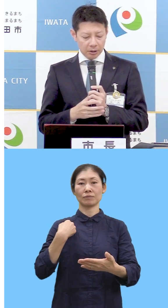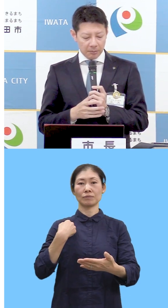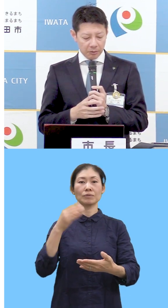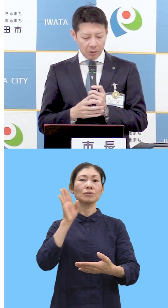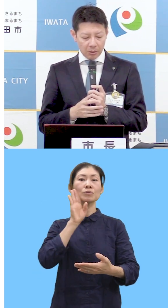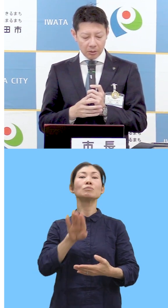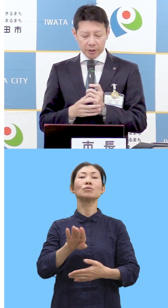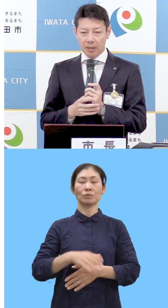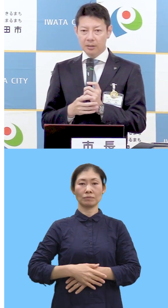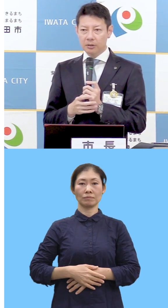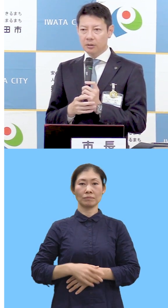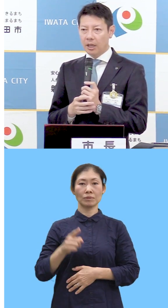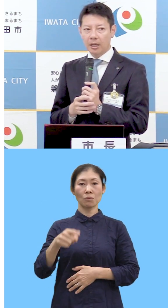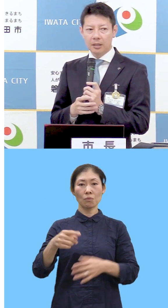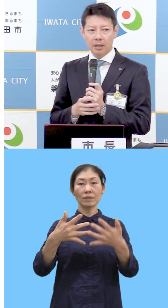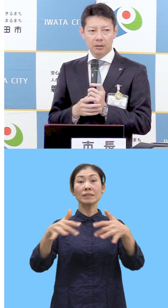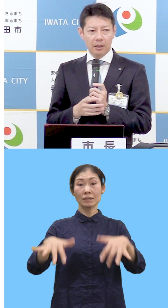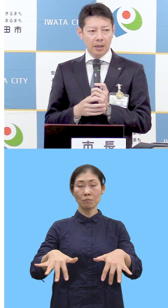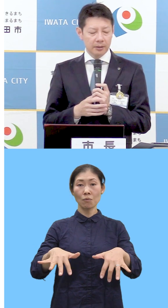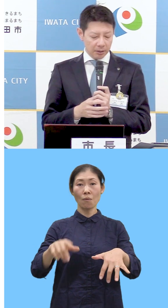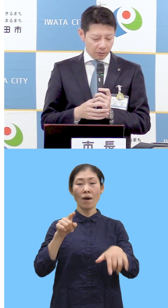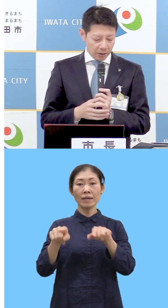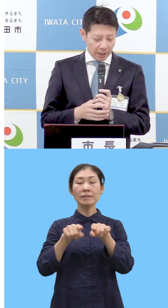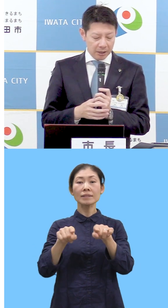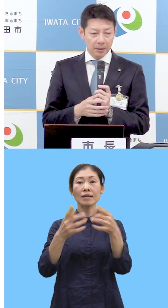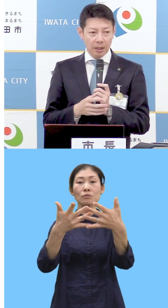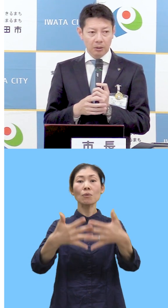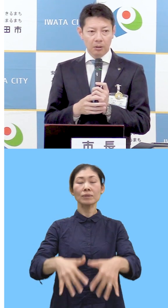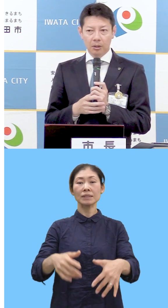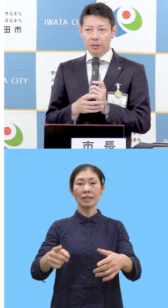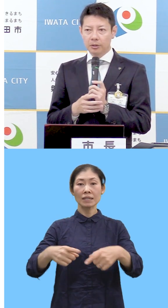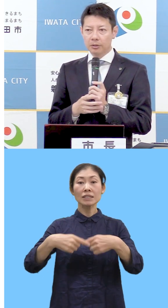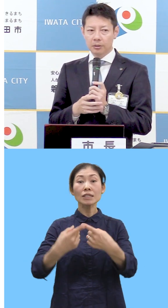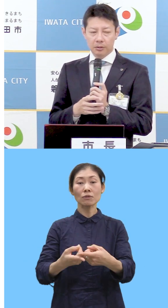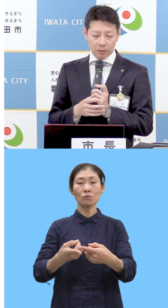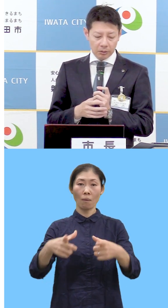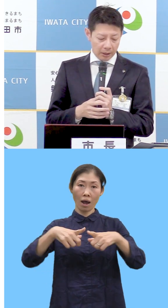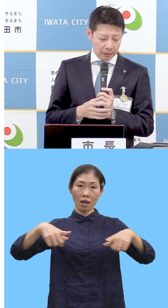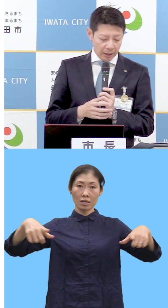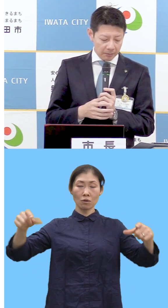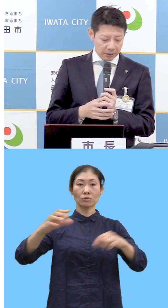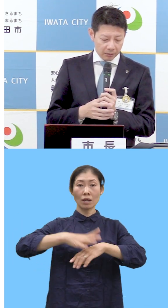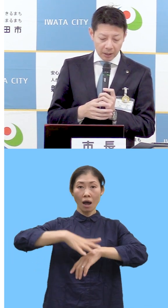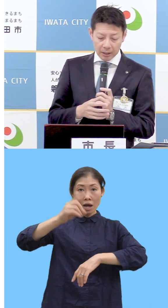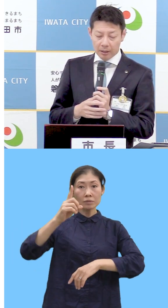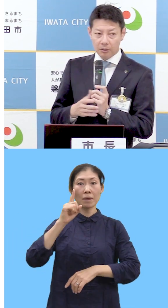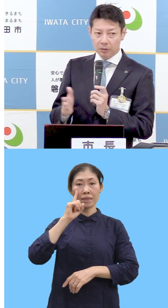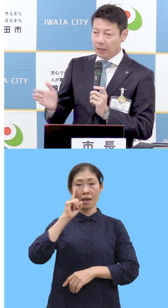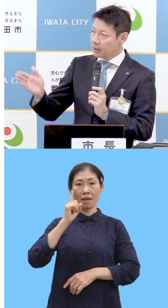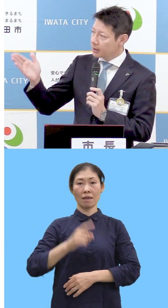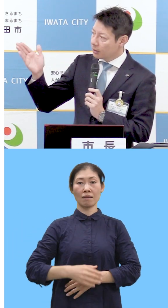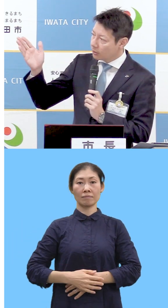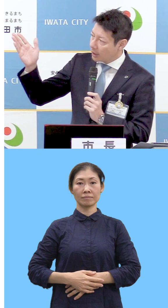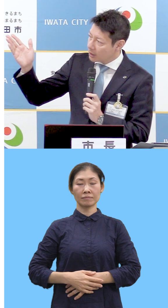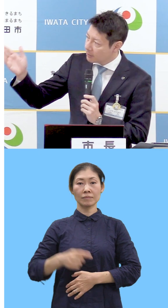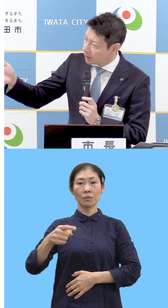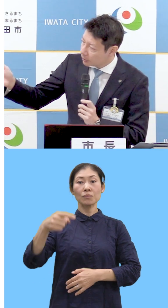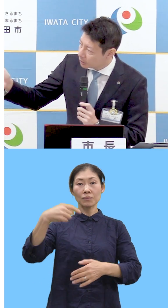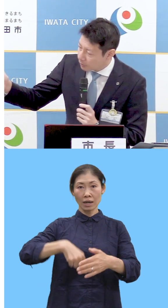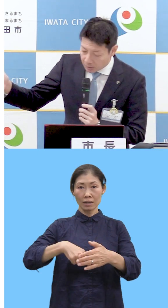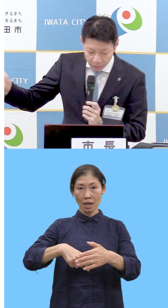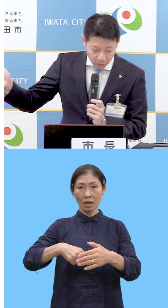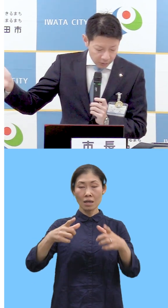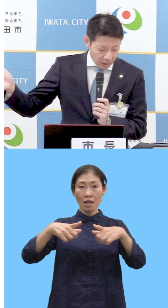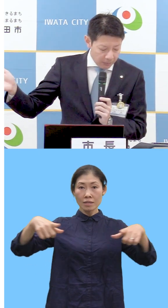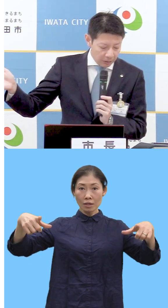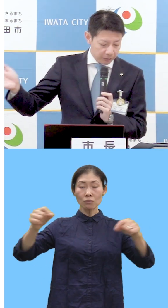このシステムを指令装置の中に入れるのは全国でも初めてということでありますので、この中で全国で初めて